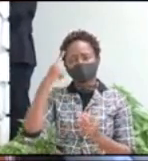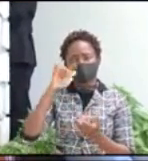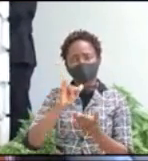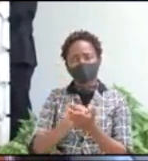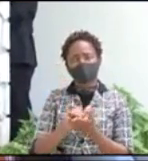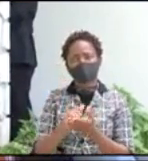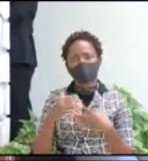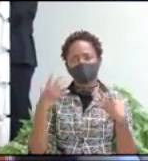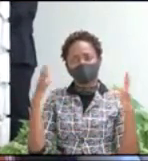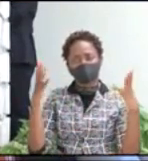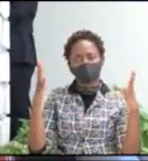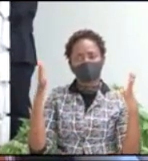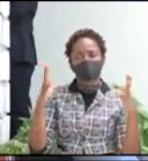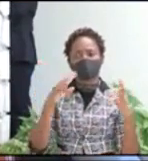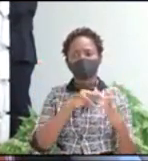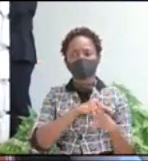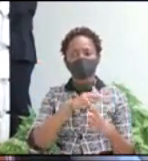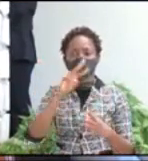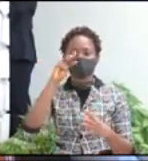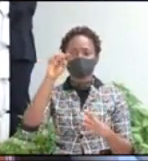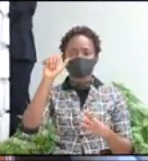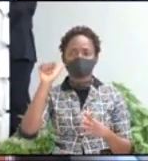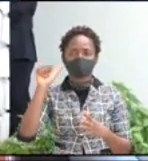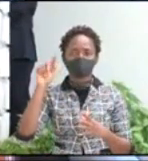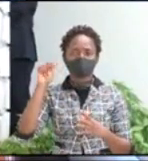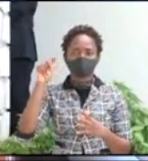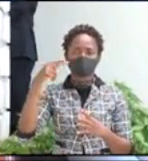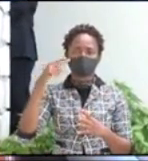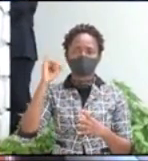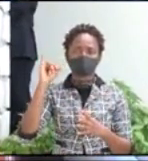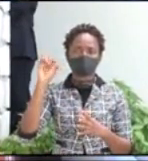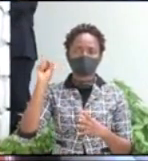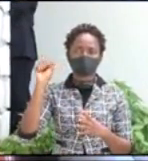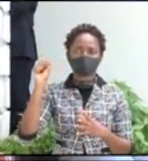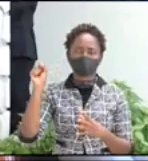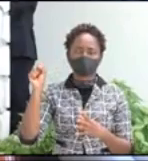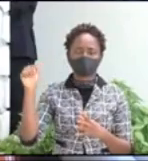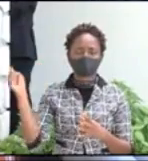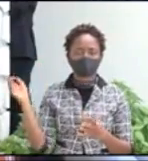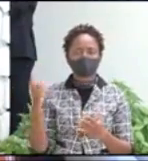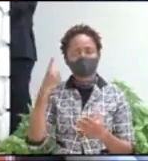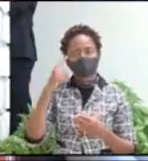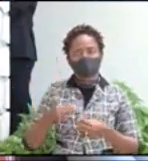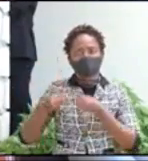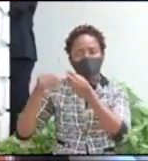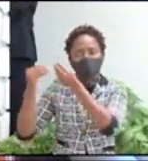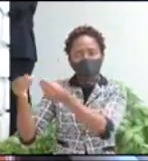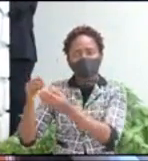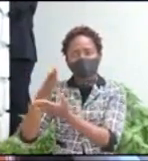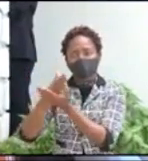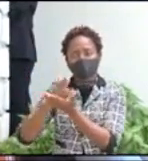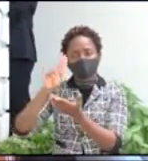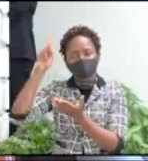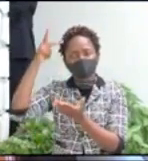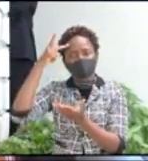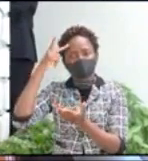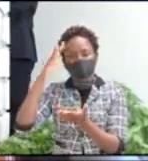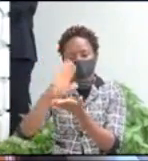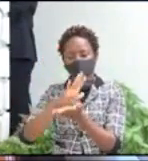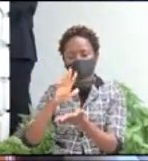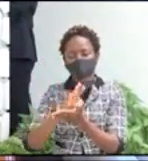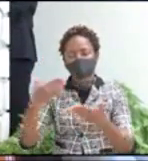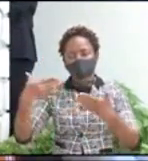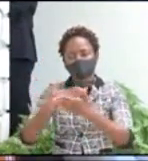ministre Mathias pour le gros événement que moi j'ai fait pour te remettre le parti politique au document. Nouvelle